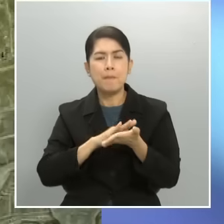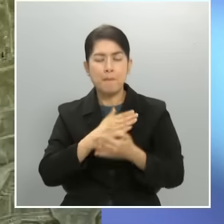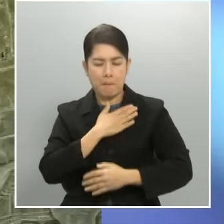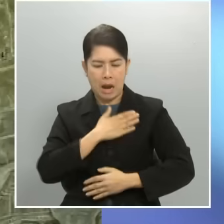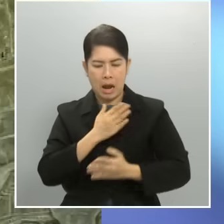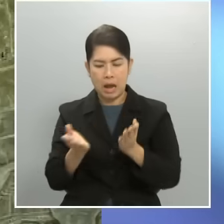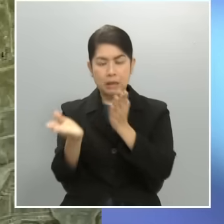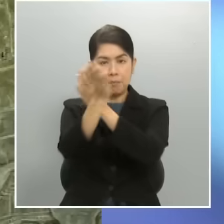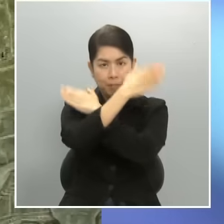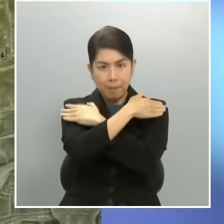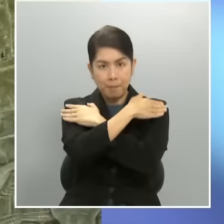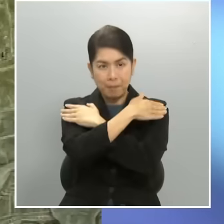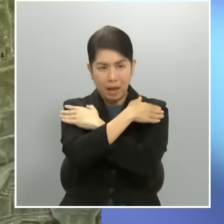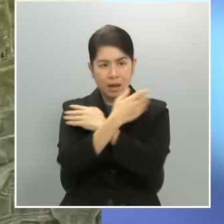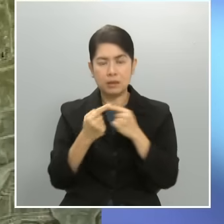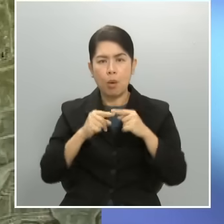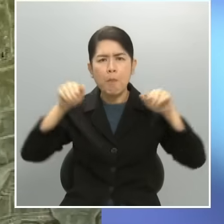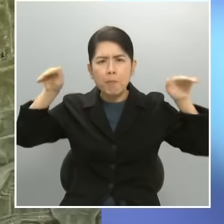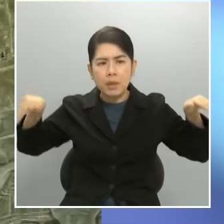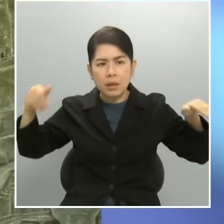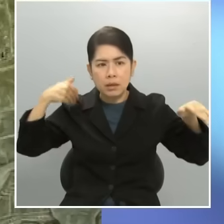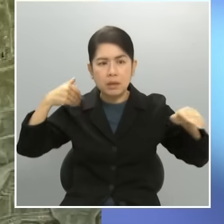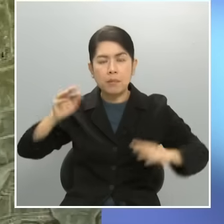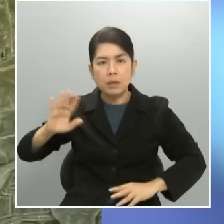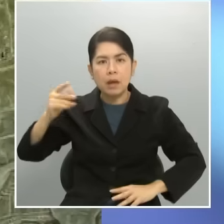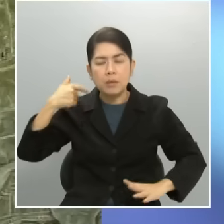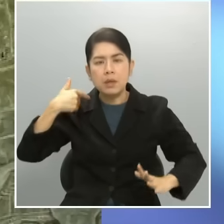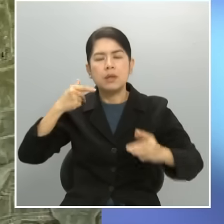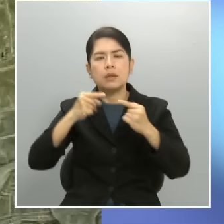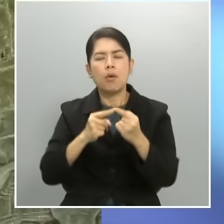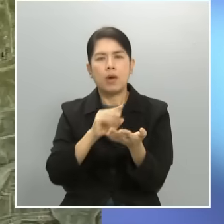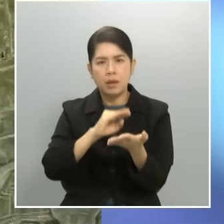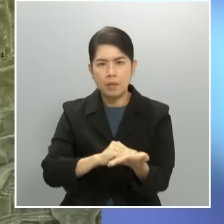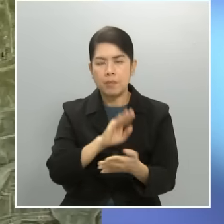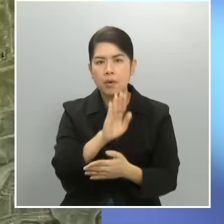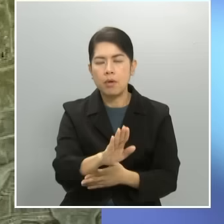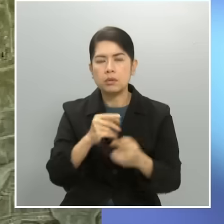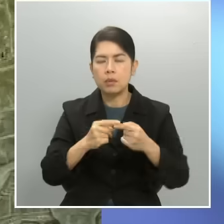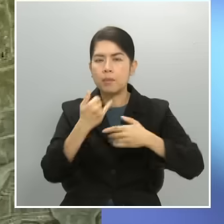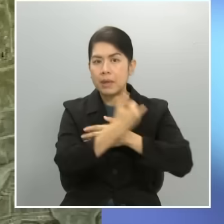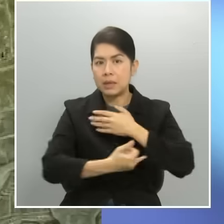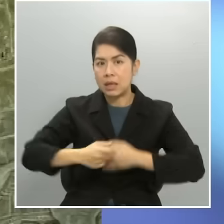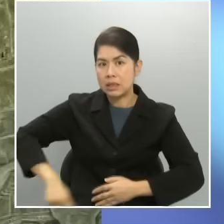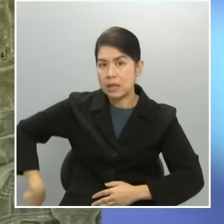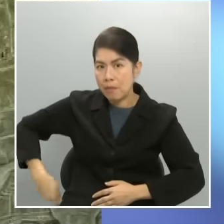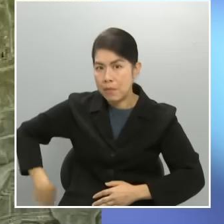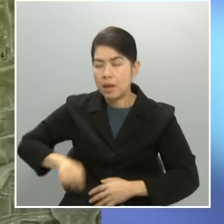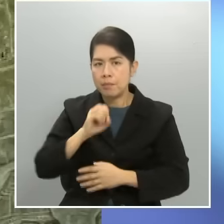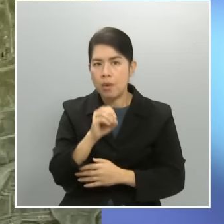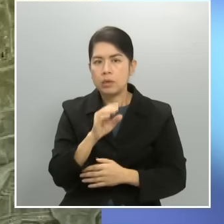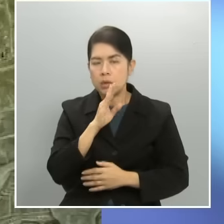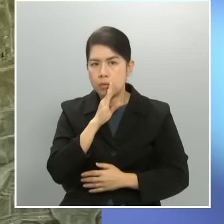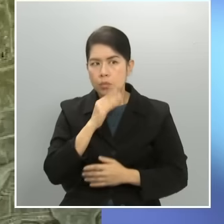ความเกี่ยวข้องกับกรุงกายแก้วนะคะแล้วก็ในจารึกประวัติศาสตร์เขมรถ้าเชื่อเรื่องการบูชายัญด้วยชีวิตได้ผลสูงสุด